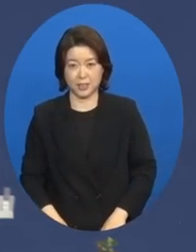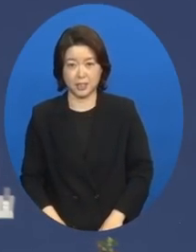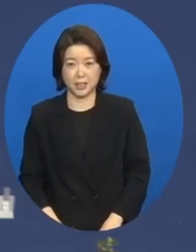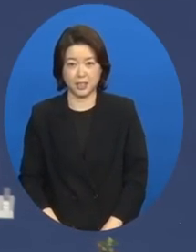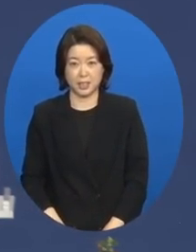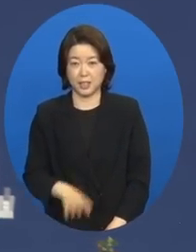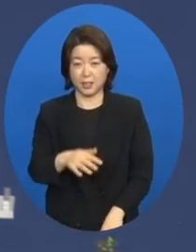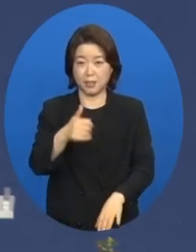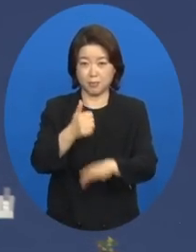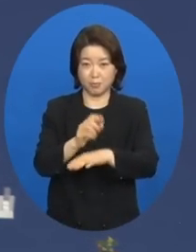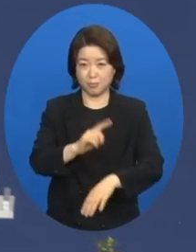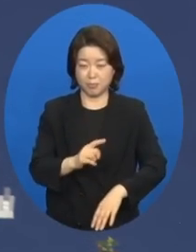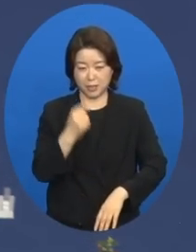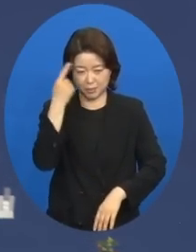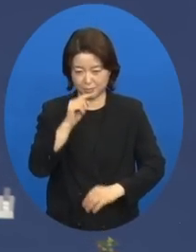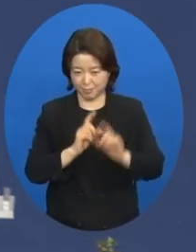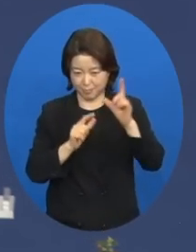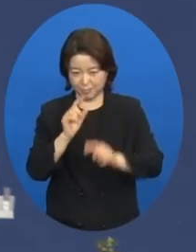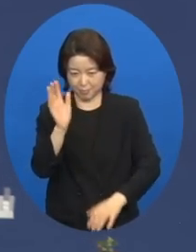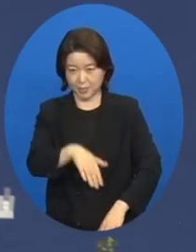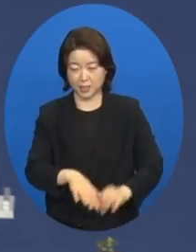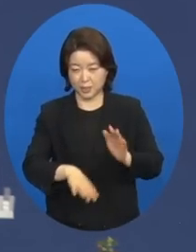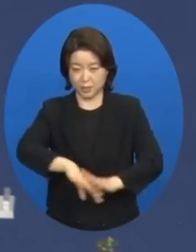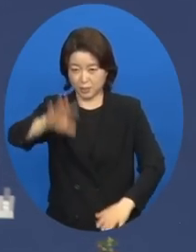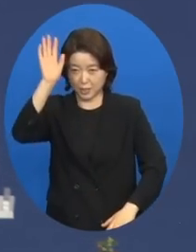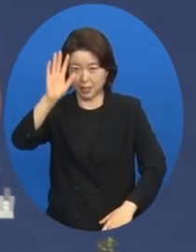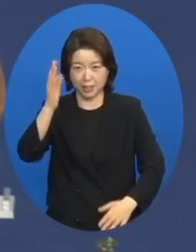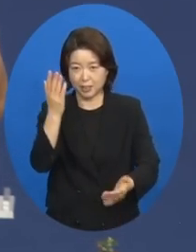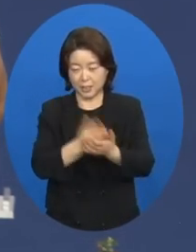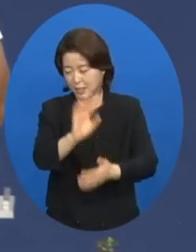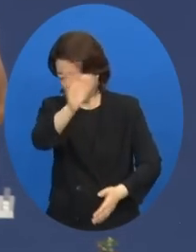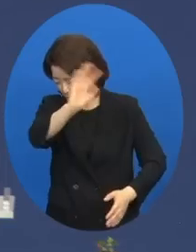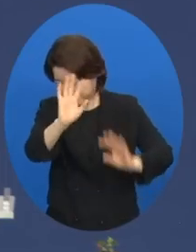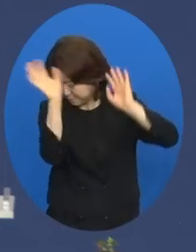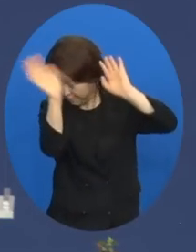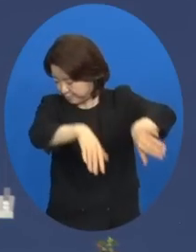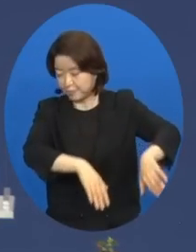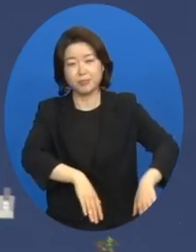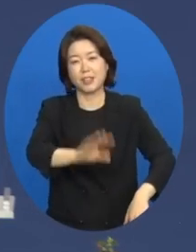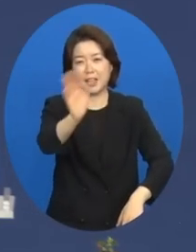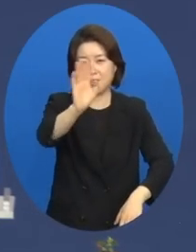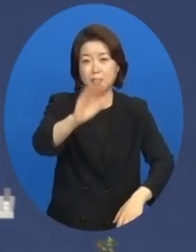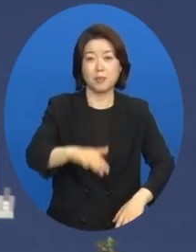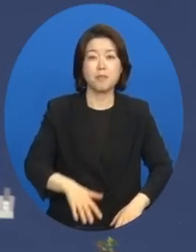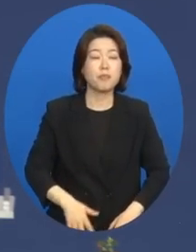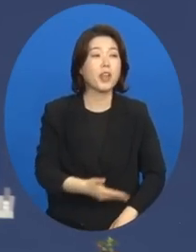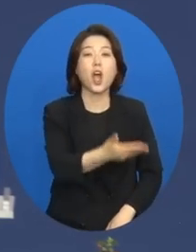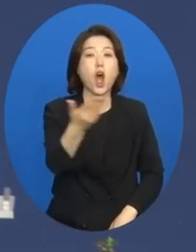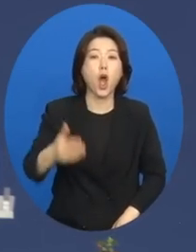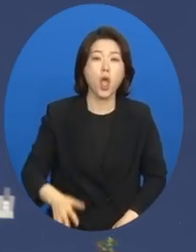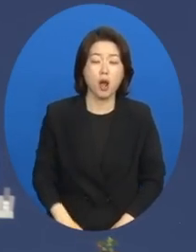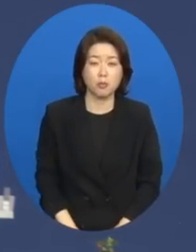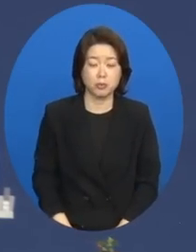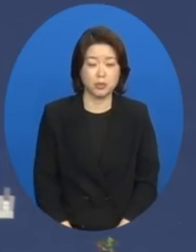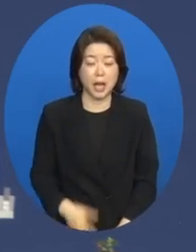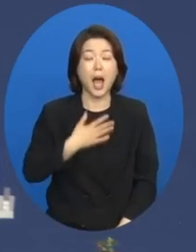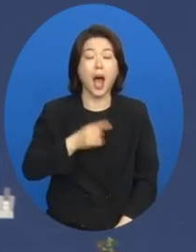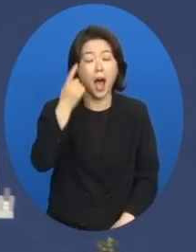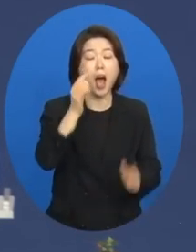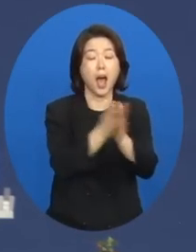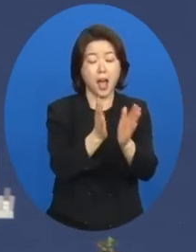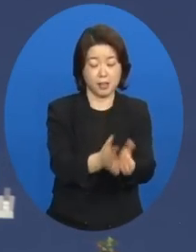뭐 마지막에 뭐 이미지 나쁘게 뭐 손 들어라 말아라 이렇게 안 하기로 했어요. 안 하기로 했어요. 그냥 여러분이 알아서 대답하세요.